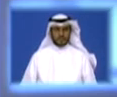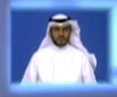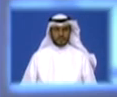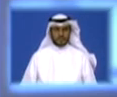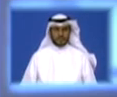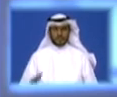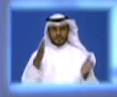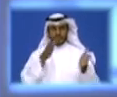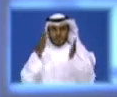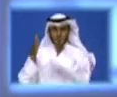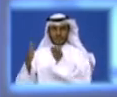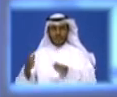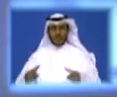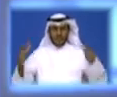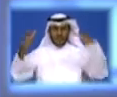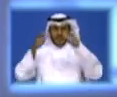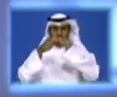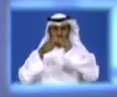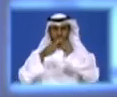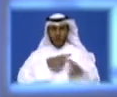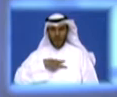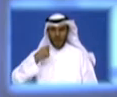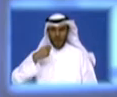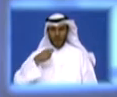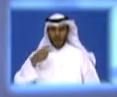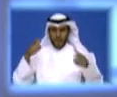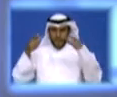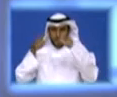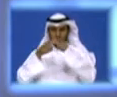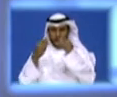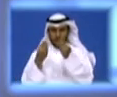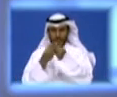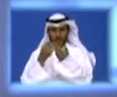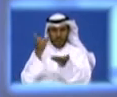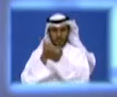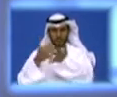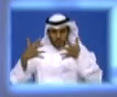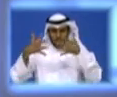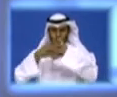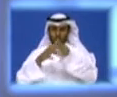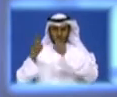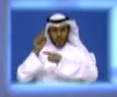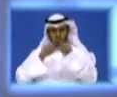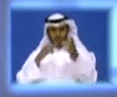عقد مجلس الوزراء اجتماعه الأسبوعي بعد ظهر اليوم في قاعة مجلس الوزراء في قصر السيف